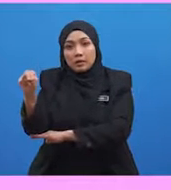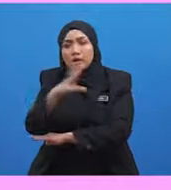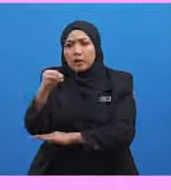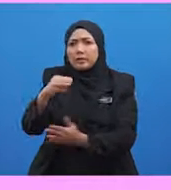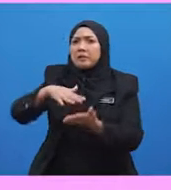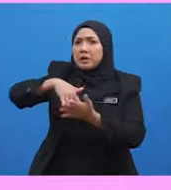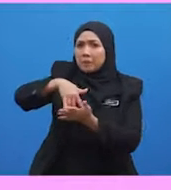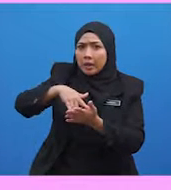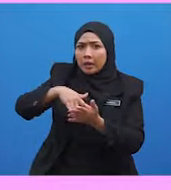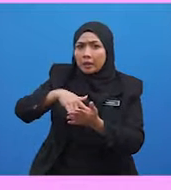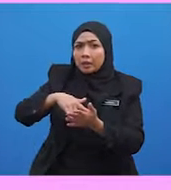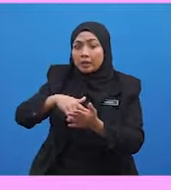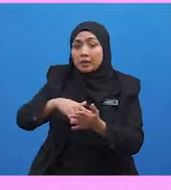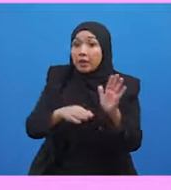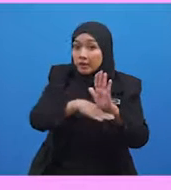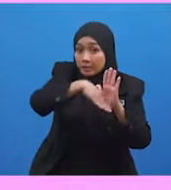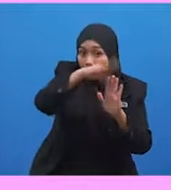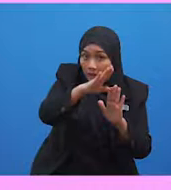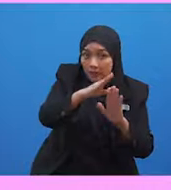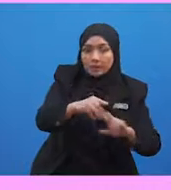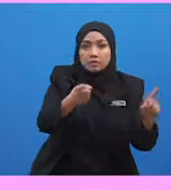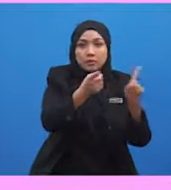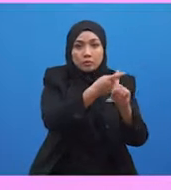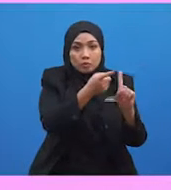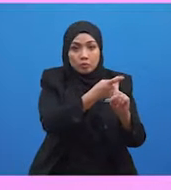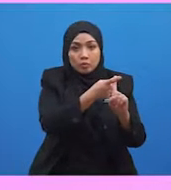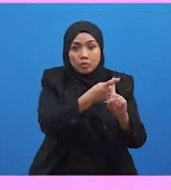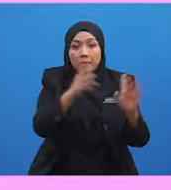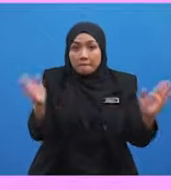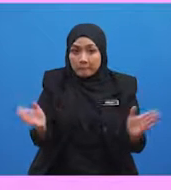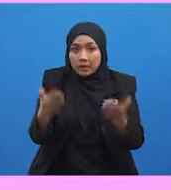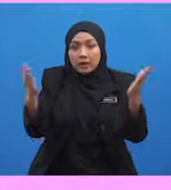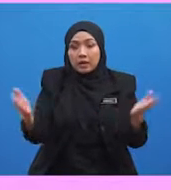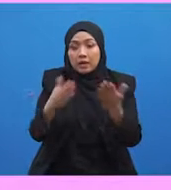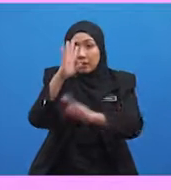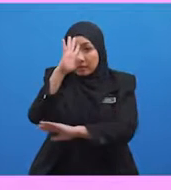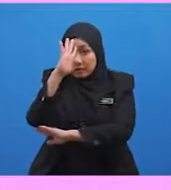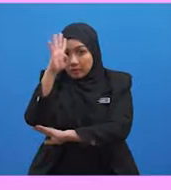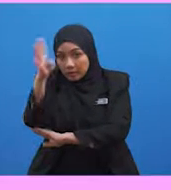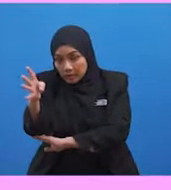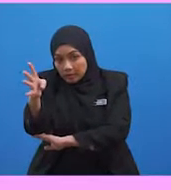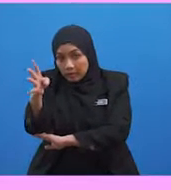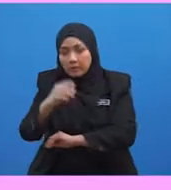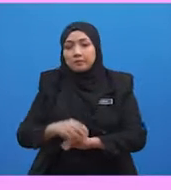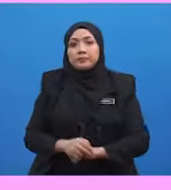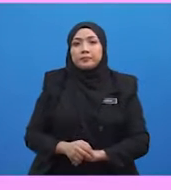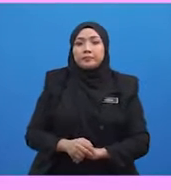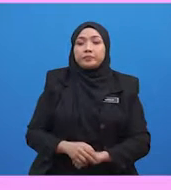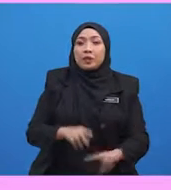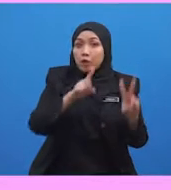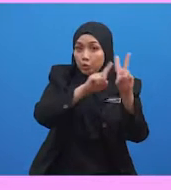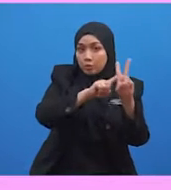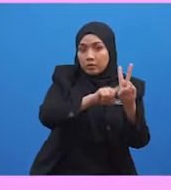menggalakkan kreativiti, iaitu ahli kumpulan boleh memberikan idea yang baharu.